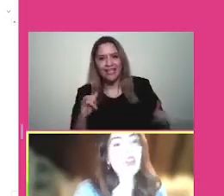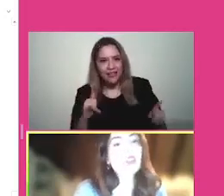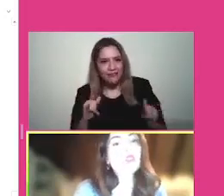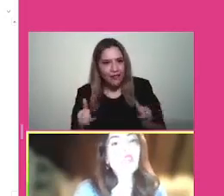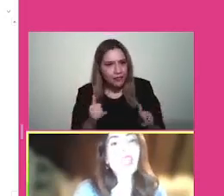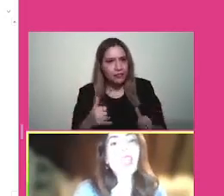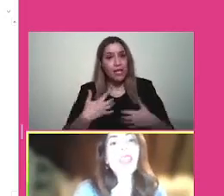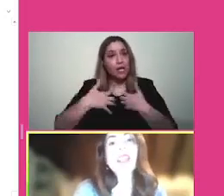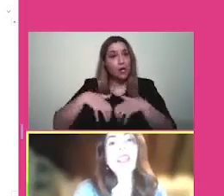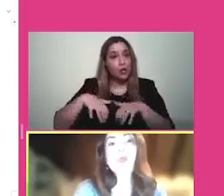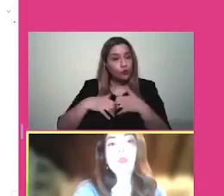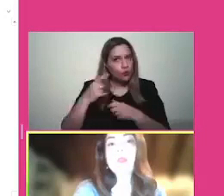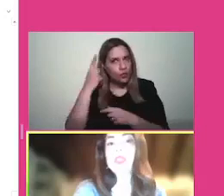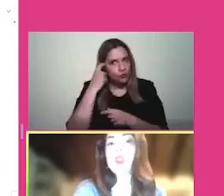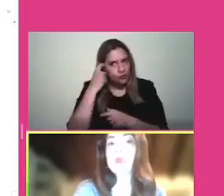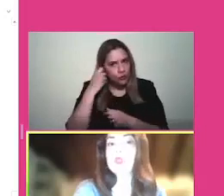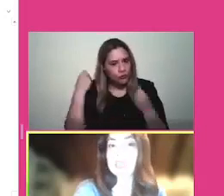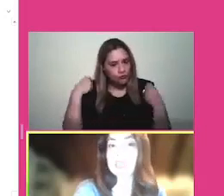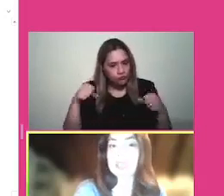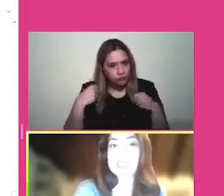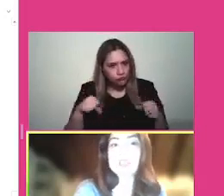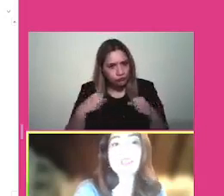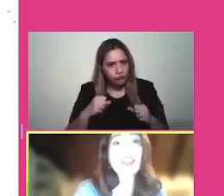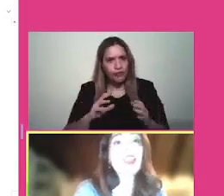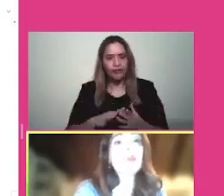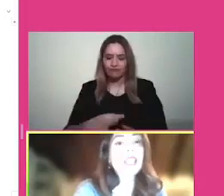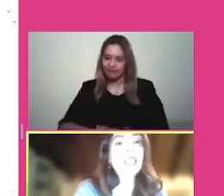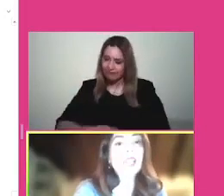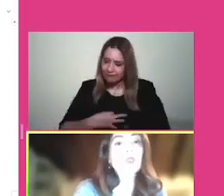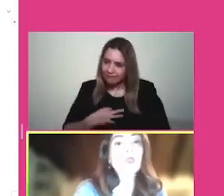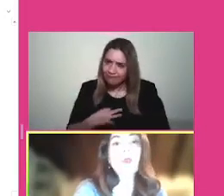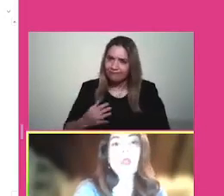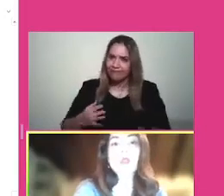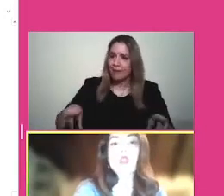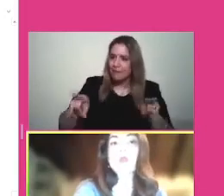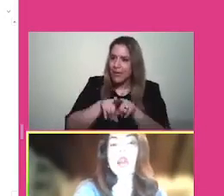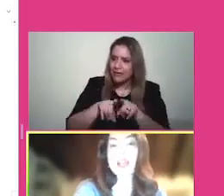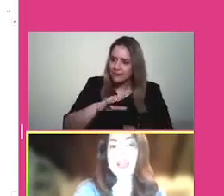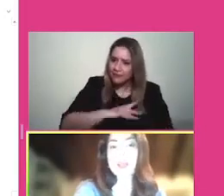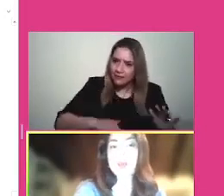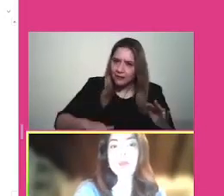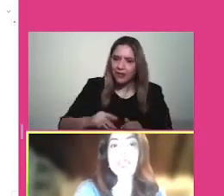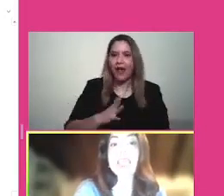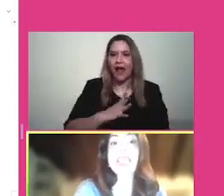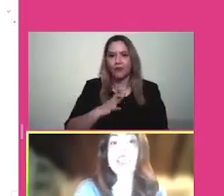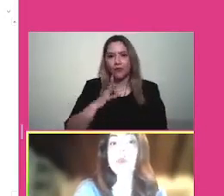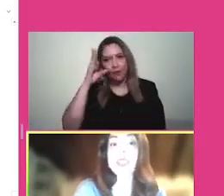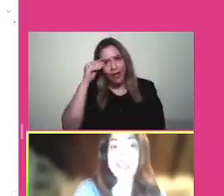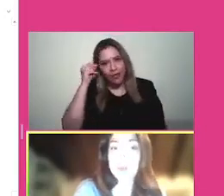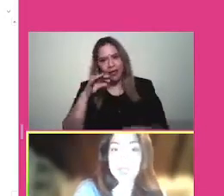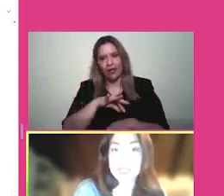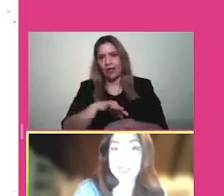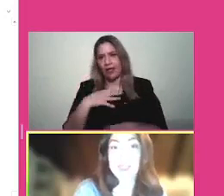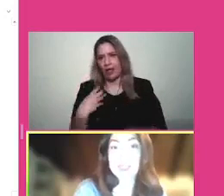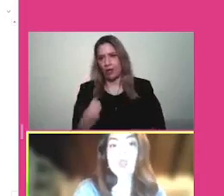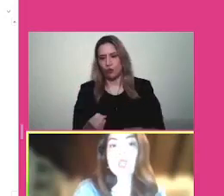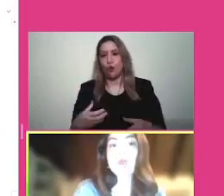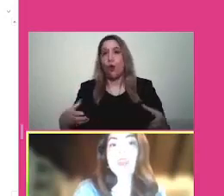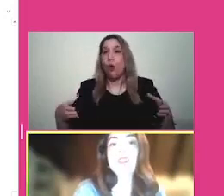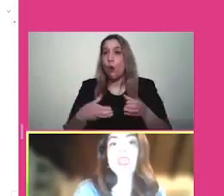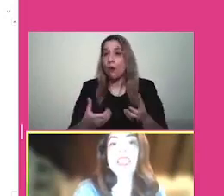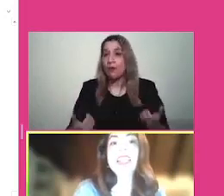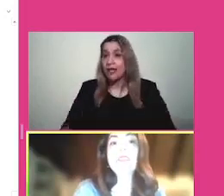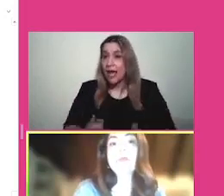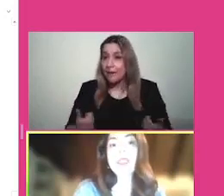λειτουργιών, καθώς και έναν αξιοπρεπή τρόπο συνύπαρξης με τα άτομα που πάσχουν από άνοια. Τα ομαδικά παιχνίδια αποτελούν